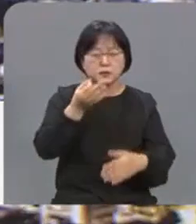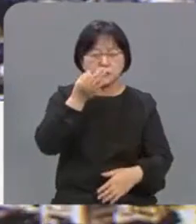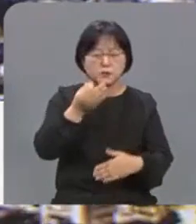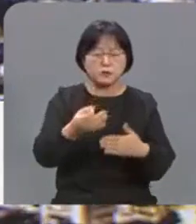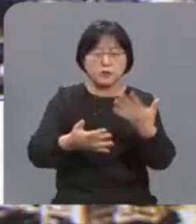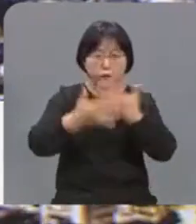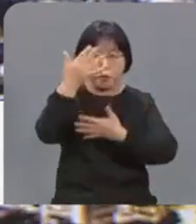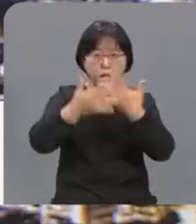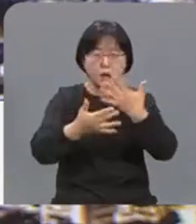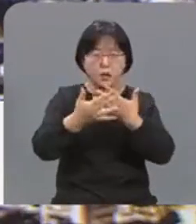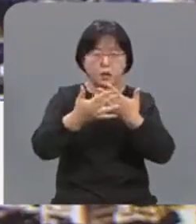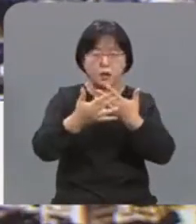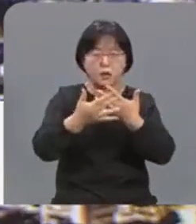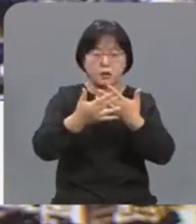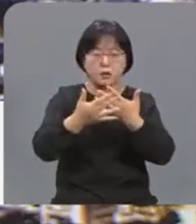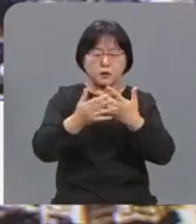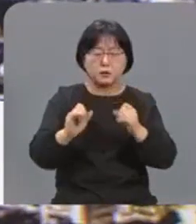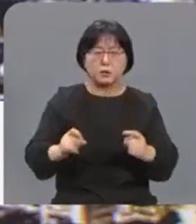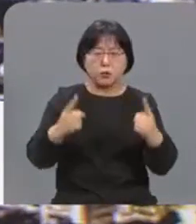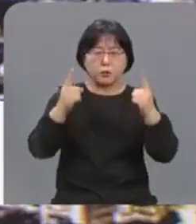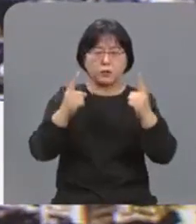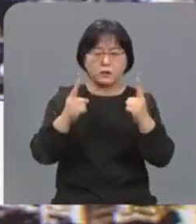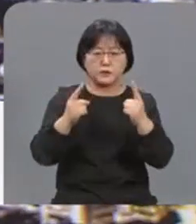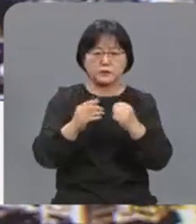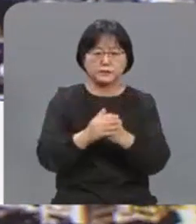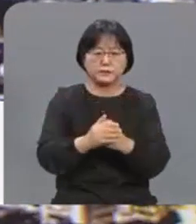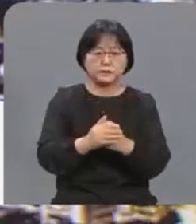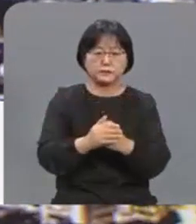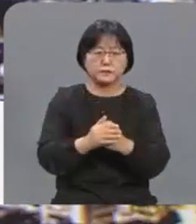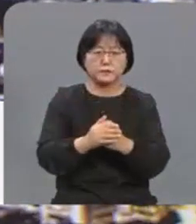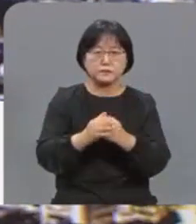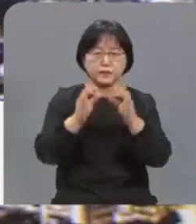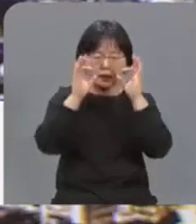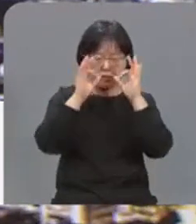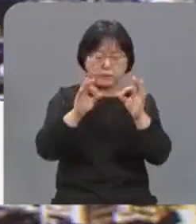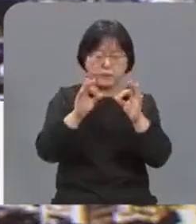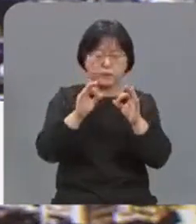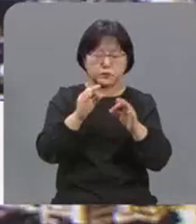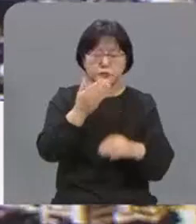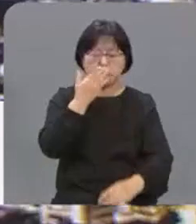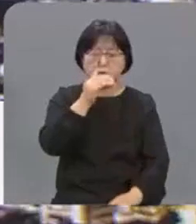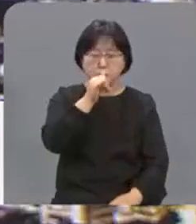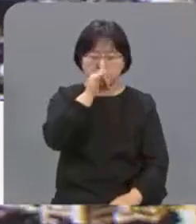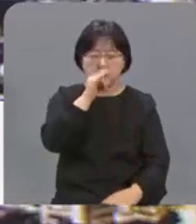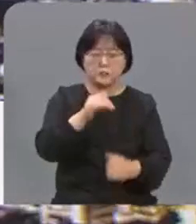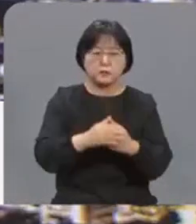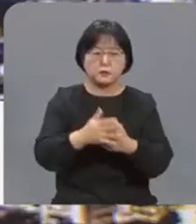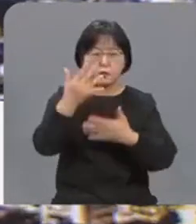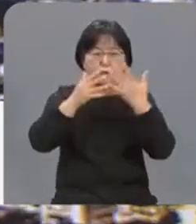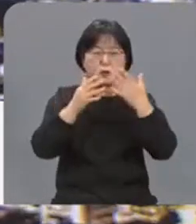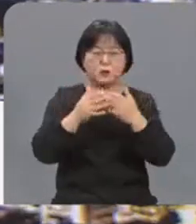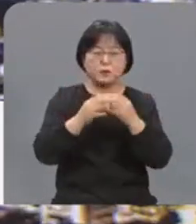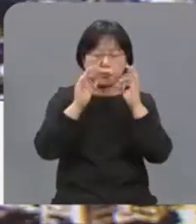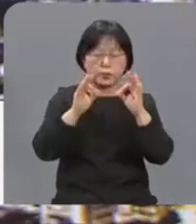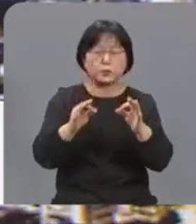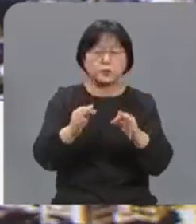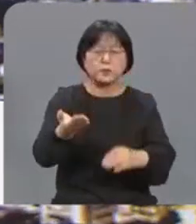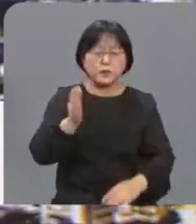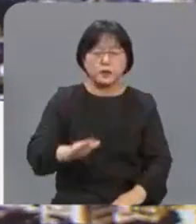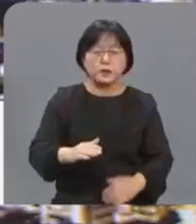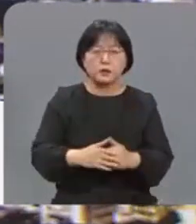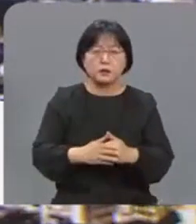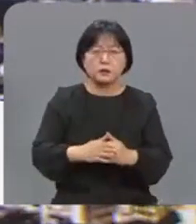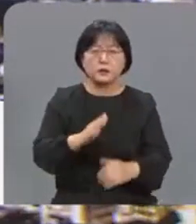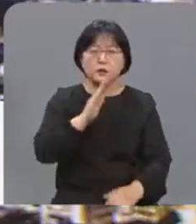있는 영화를 영화관에서 동시에 극장에서 상영을 해줘서 그걸 통해서 영화를 보고 계신데